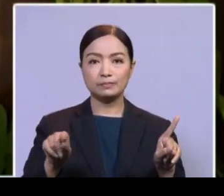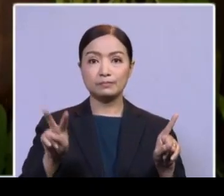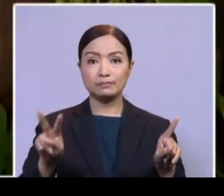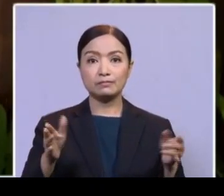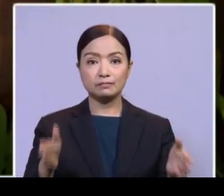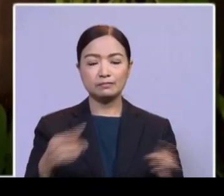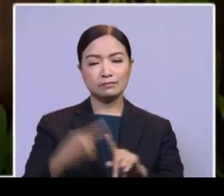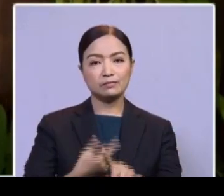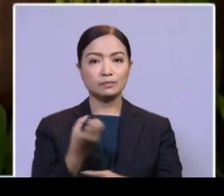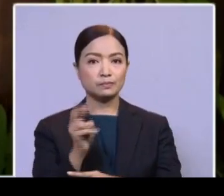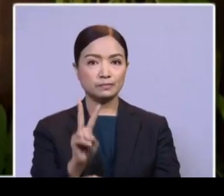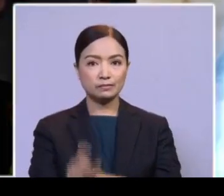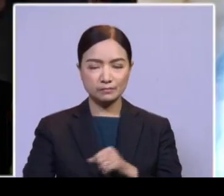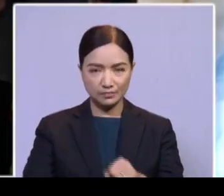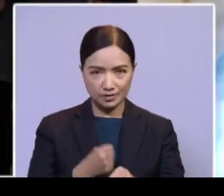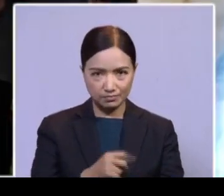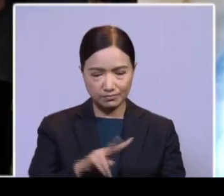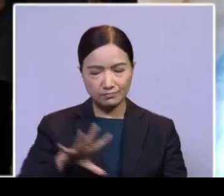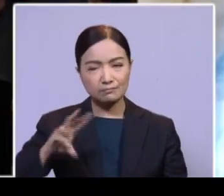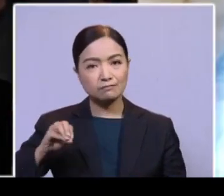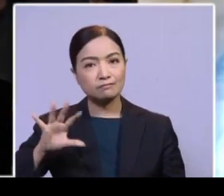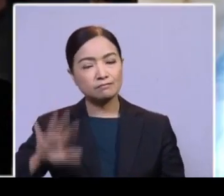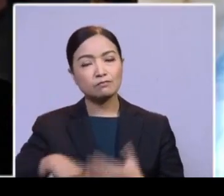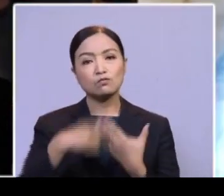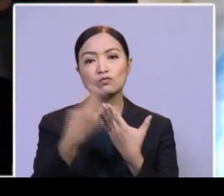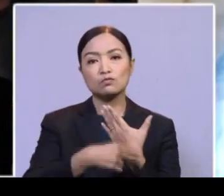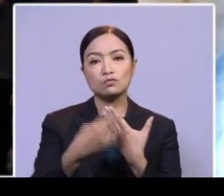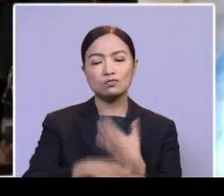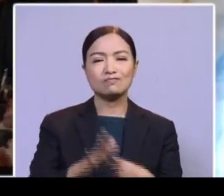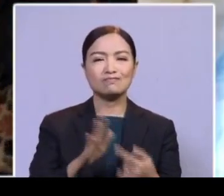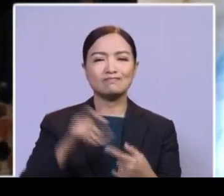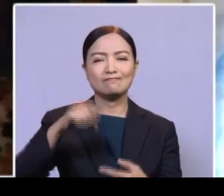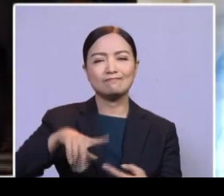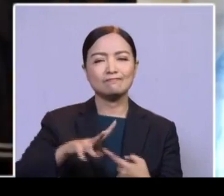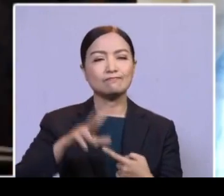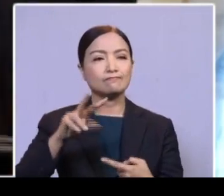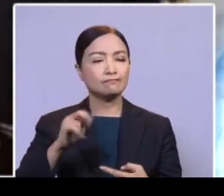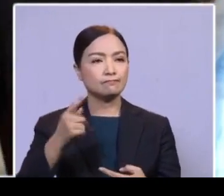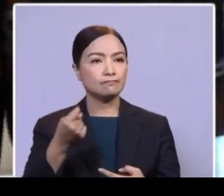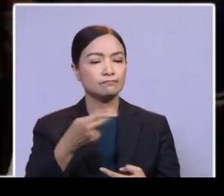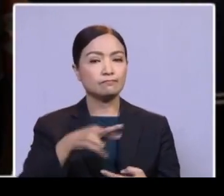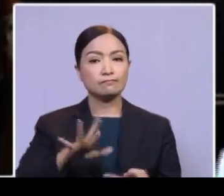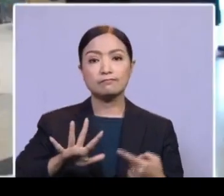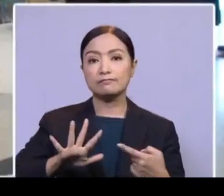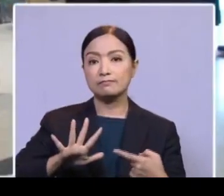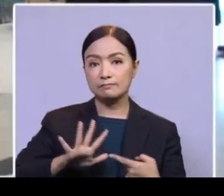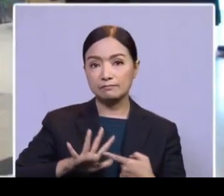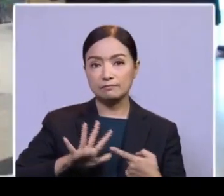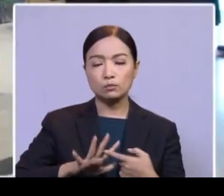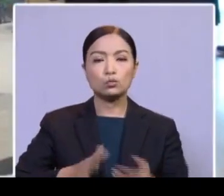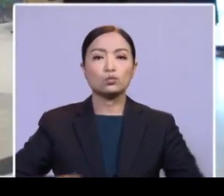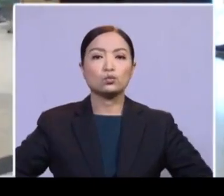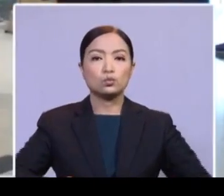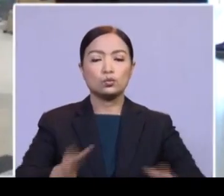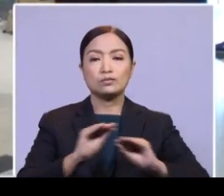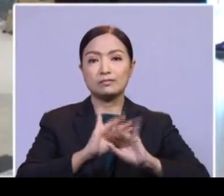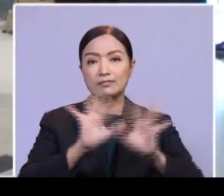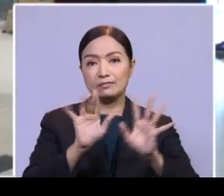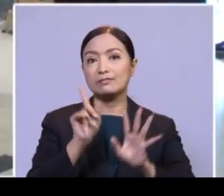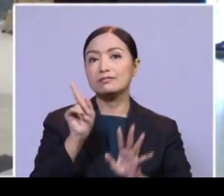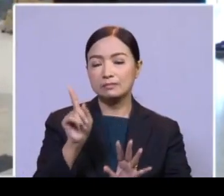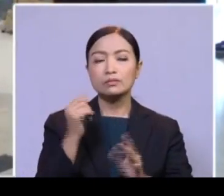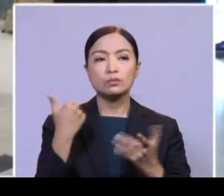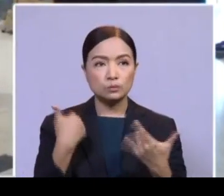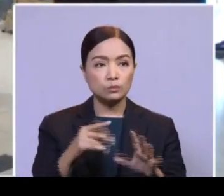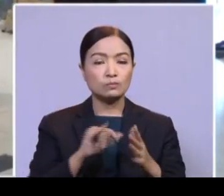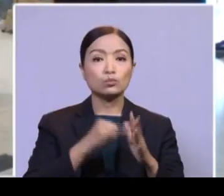ธันวาคม 2565ณโรงแรม by centaraศูนย์ราชการคอนเวนชั่น Centerแจ้งวัฒนะโดยนอก